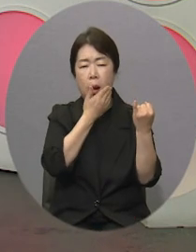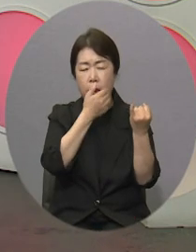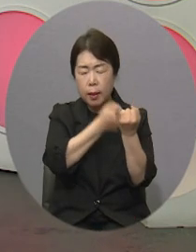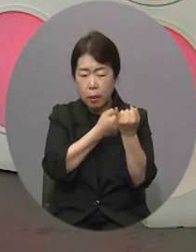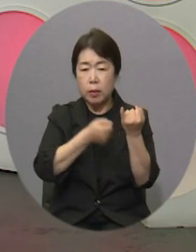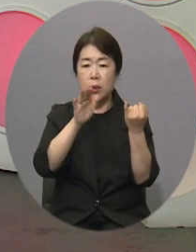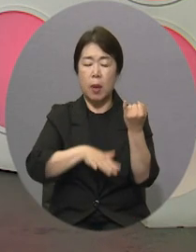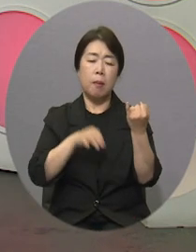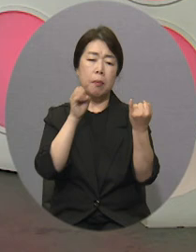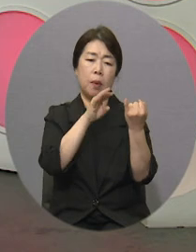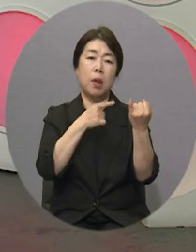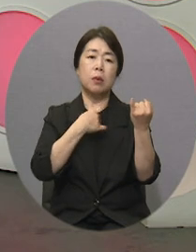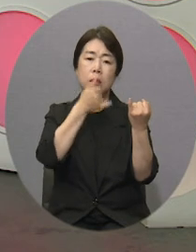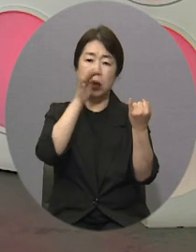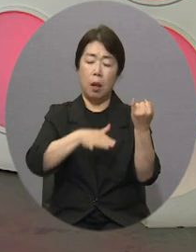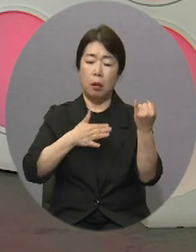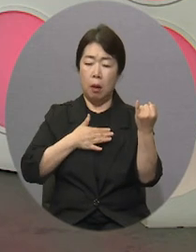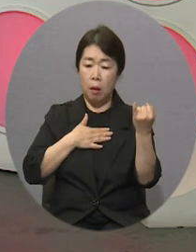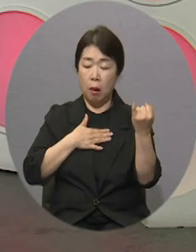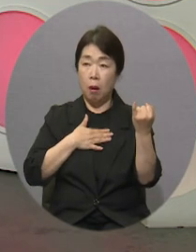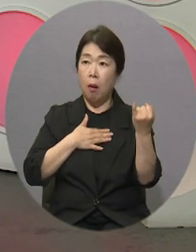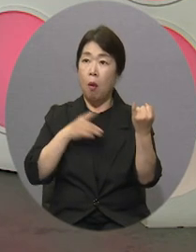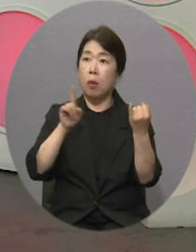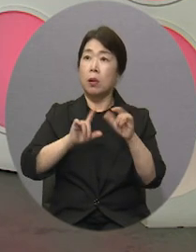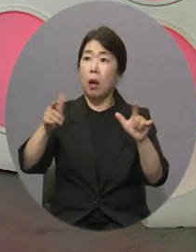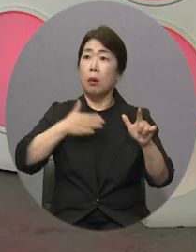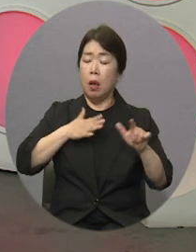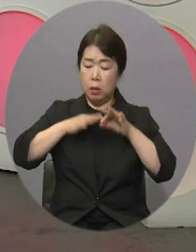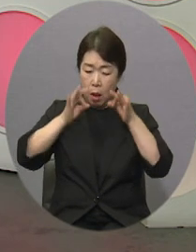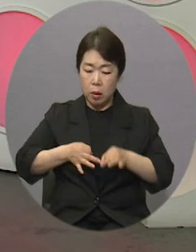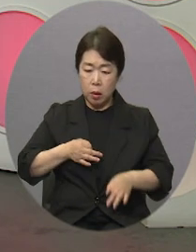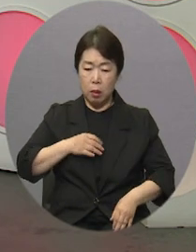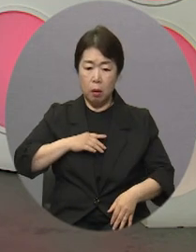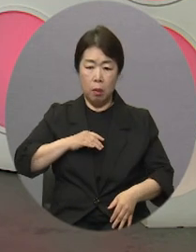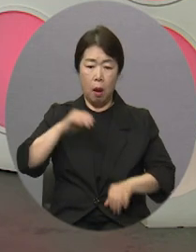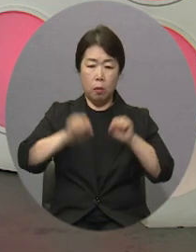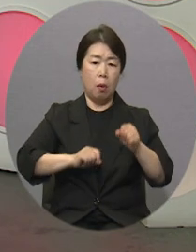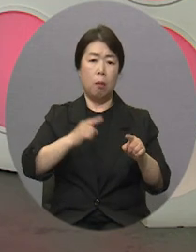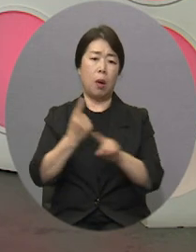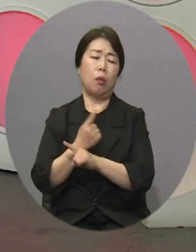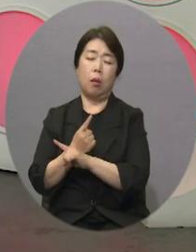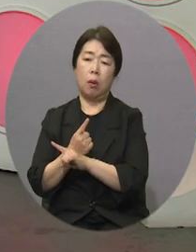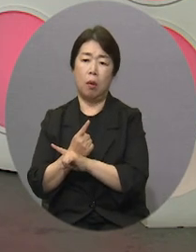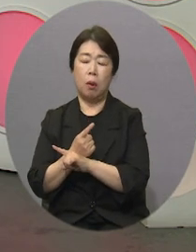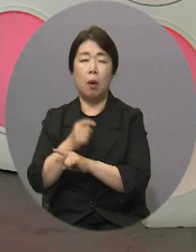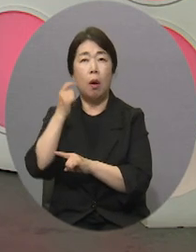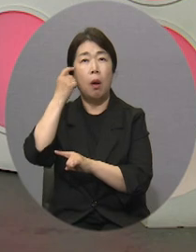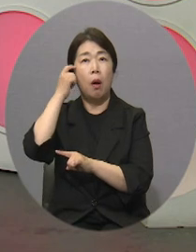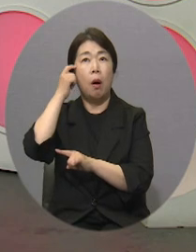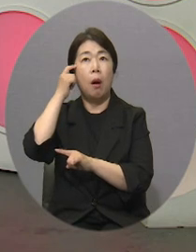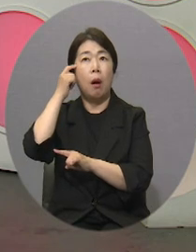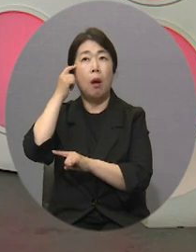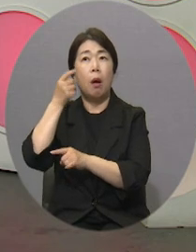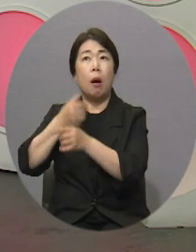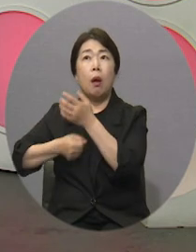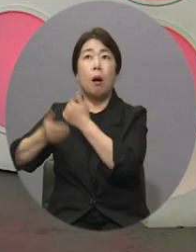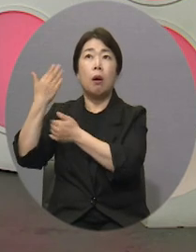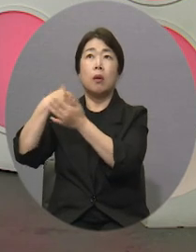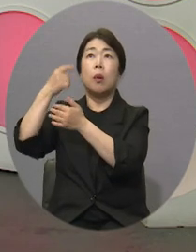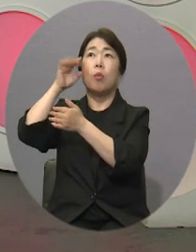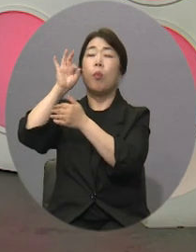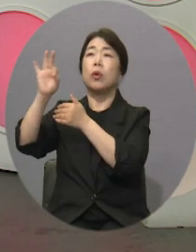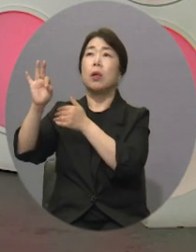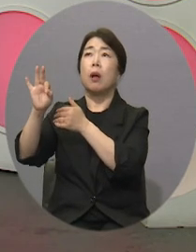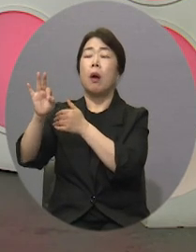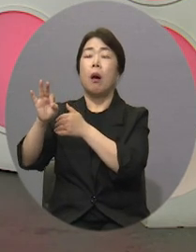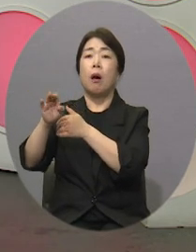했는데 이런 변화에 제 자신도 당혹스러웠습니다. 더듬어 보니 설에 큰 언니와 대화를 나눈